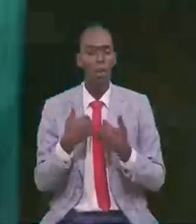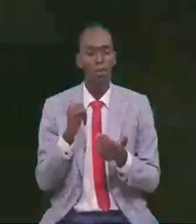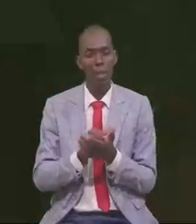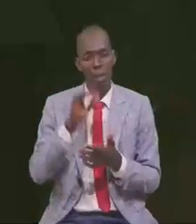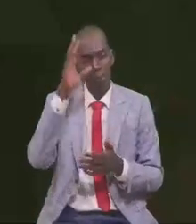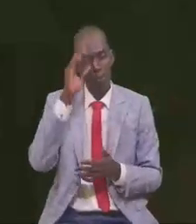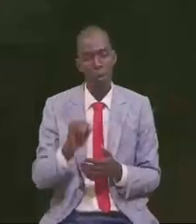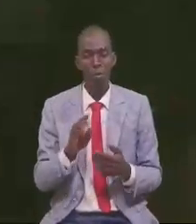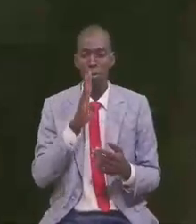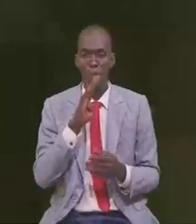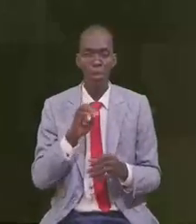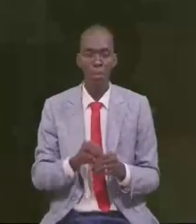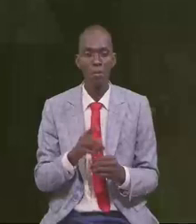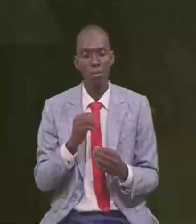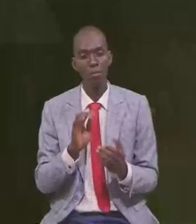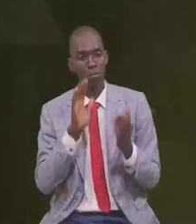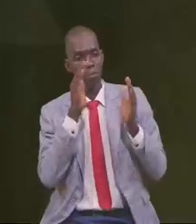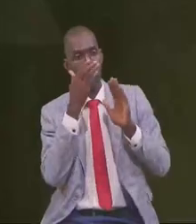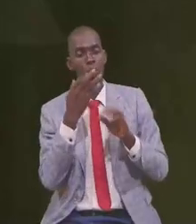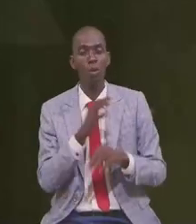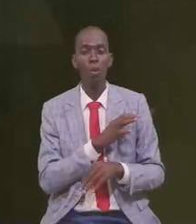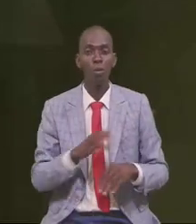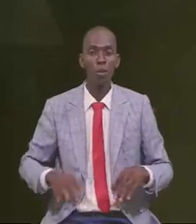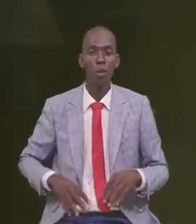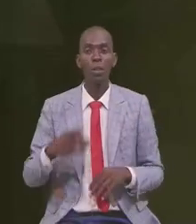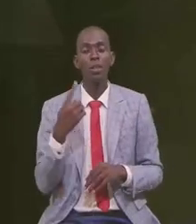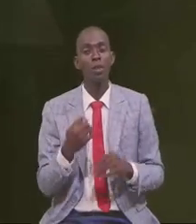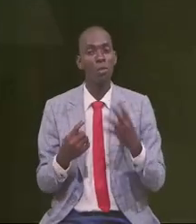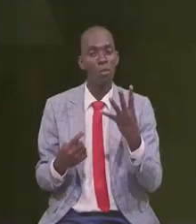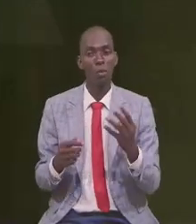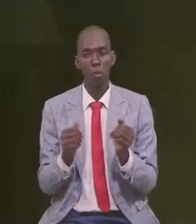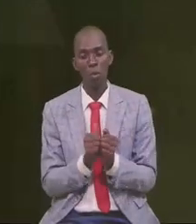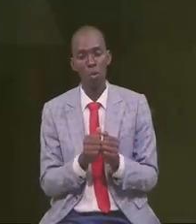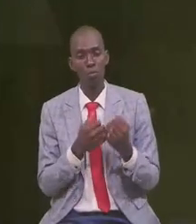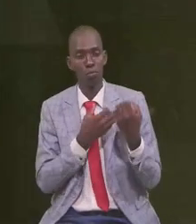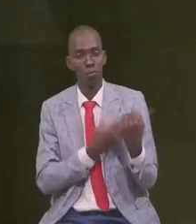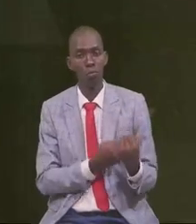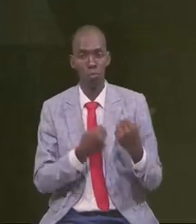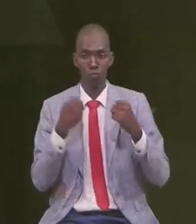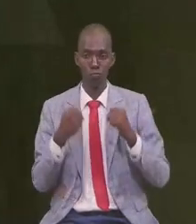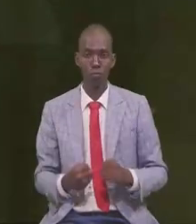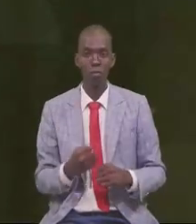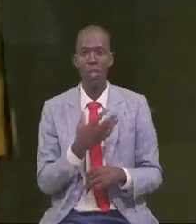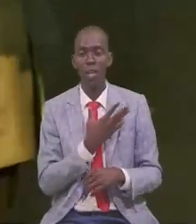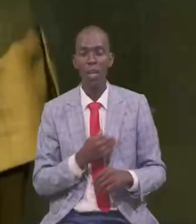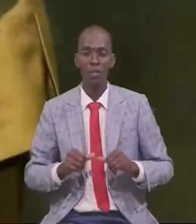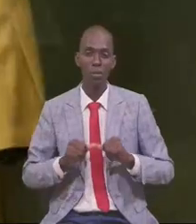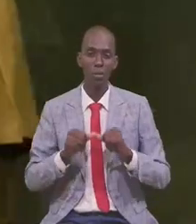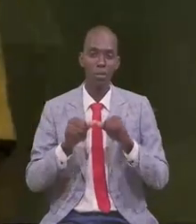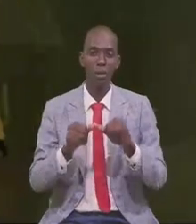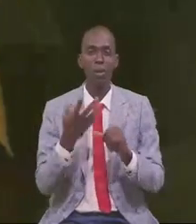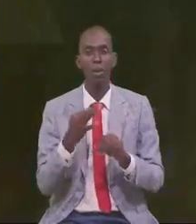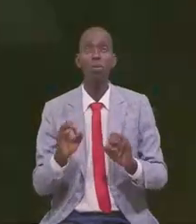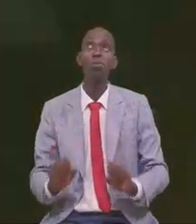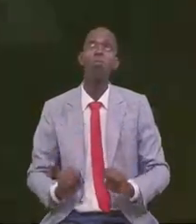présence de Christ. Les quatre avec fortitude et fermeté d'engagement.